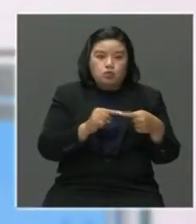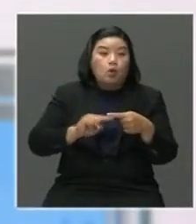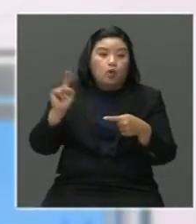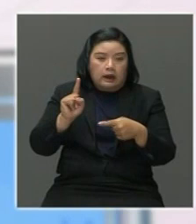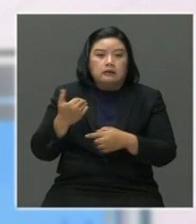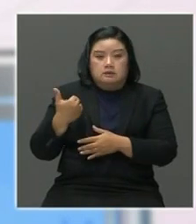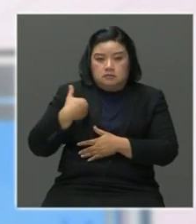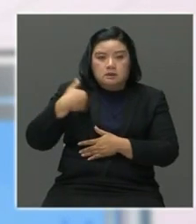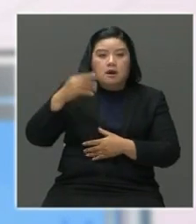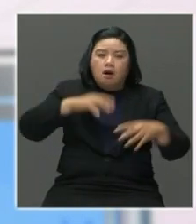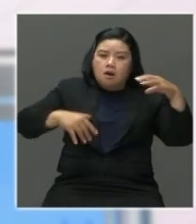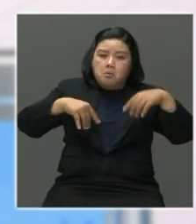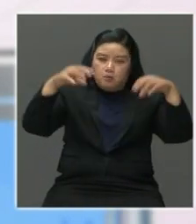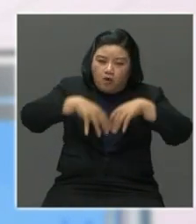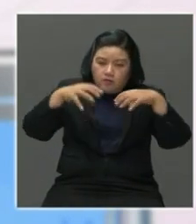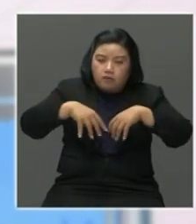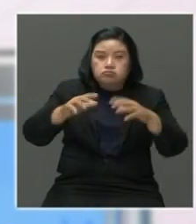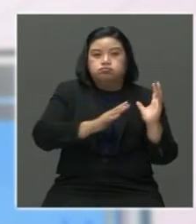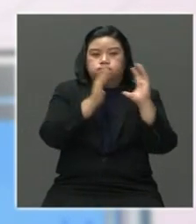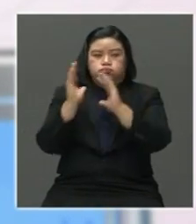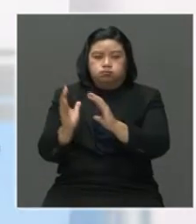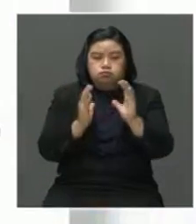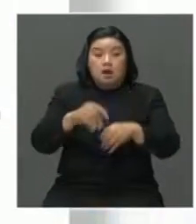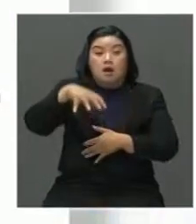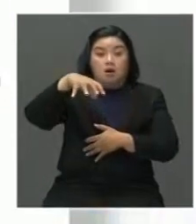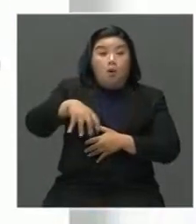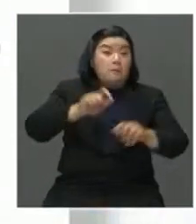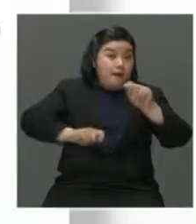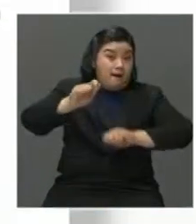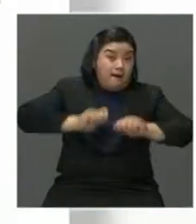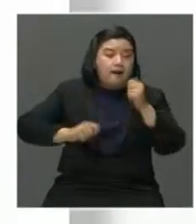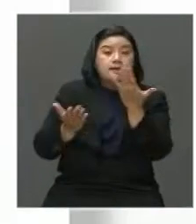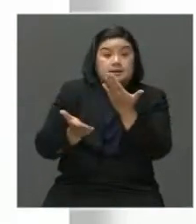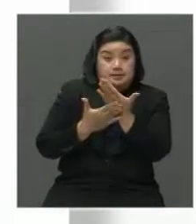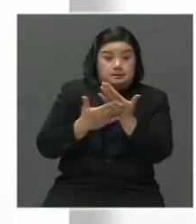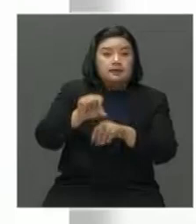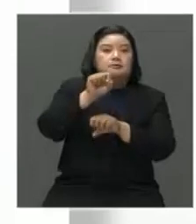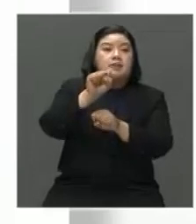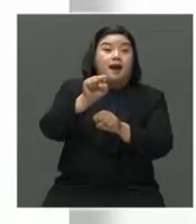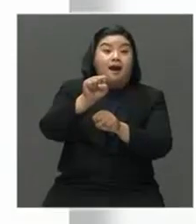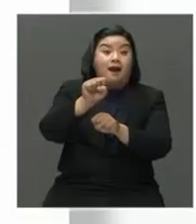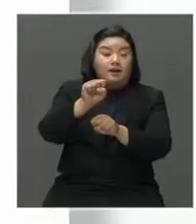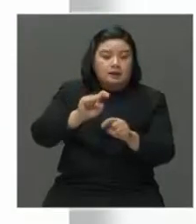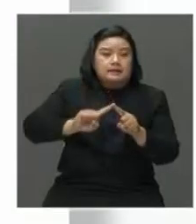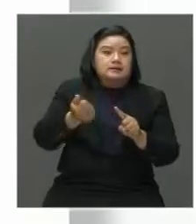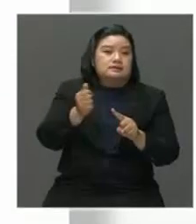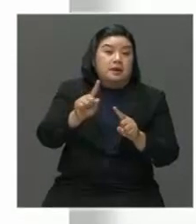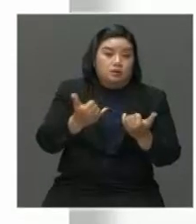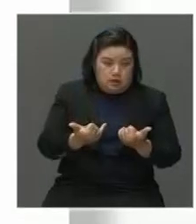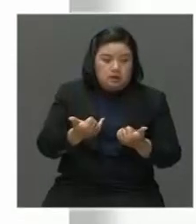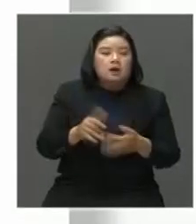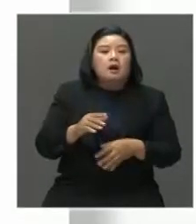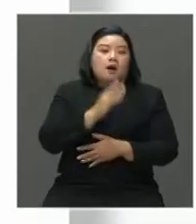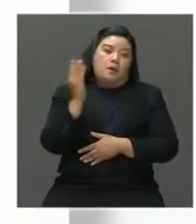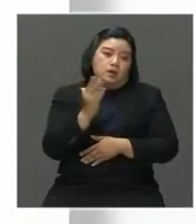ำหรับสภาพฝนฟ้าอากาศเพราะว่าทางกรมอุตุนิยมวิทยาค่ะออกประกาศเตือนฉบับที่11นะคะระบุว่าพายุระดับ1หย่อมความก